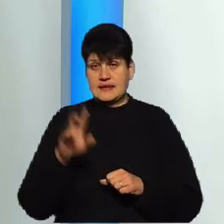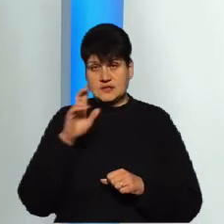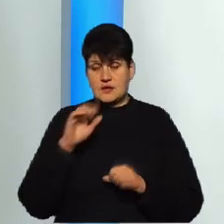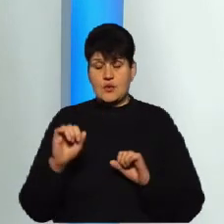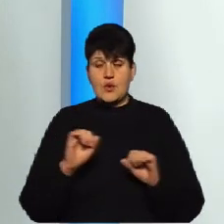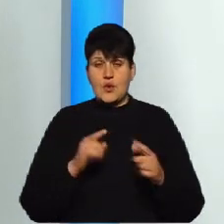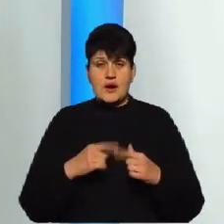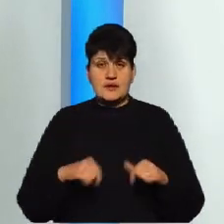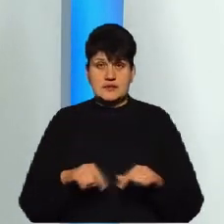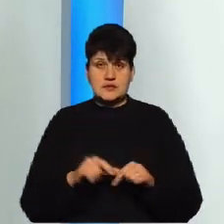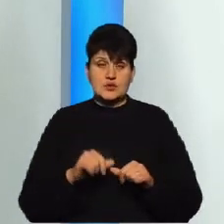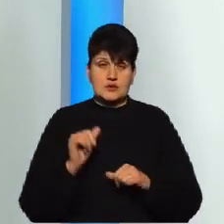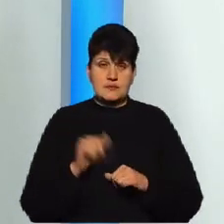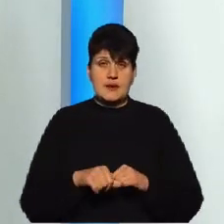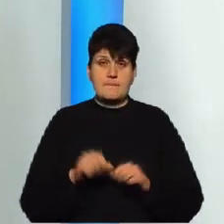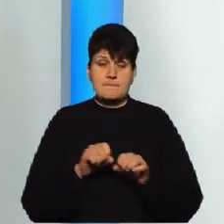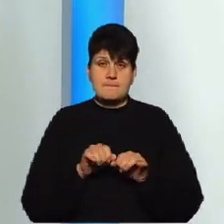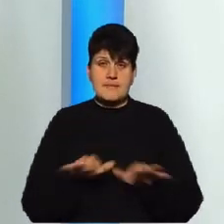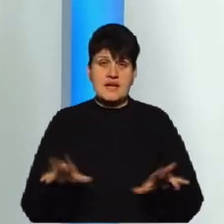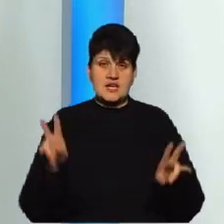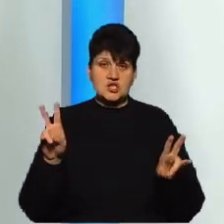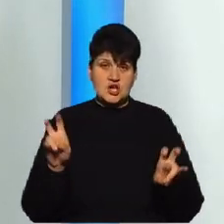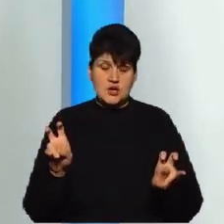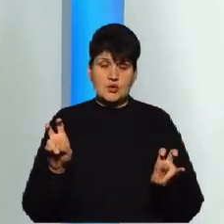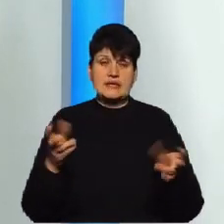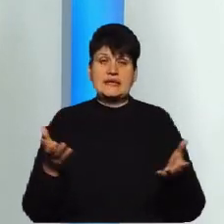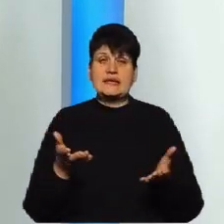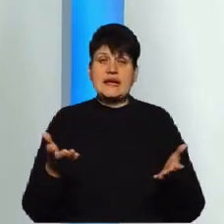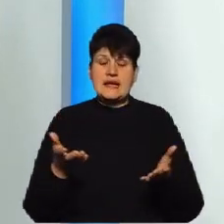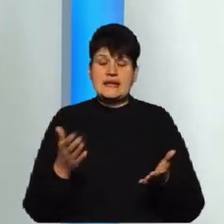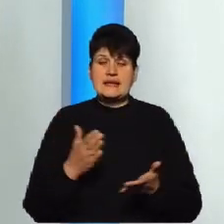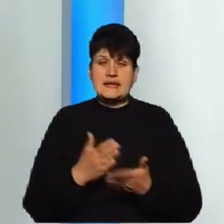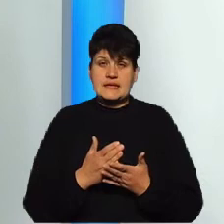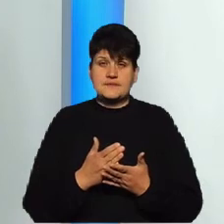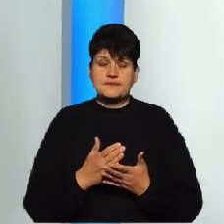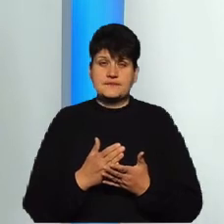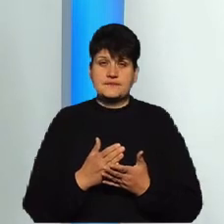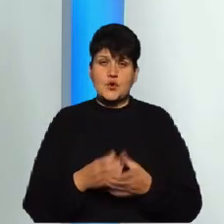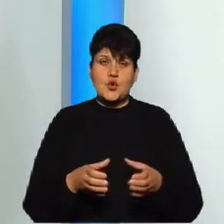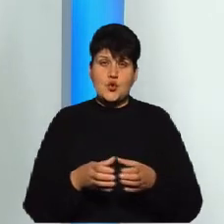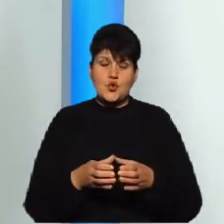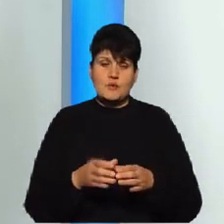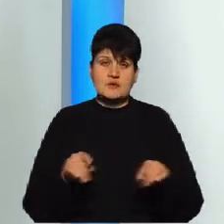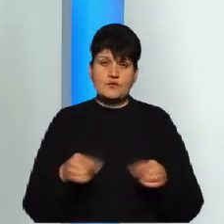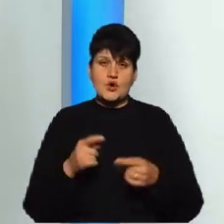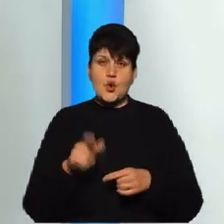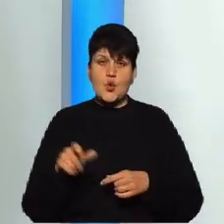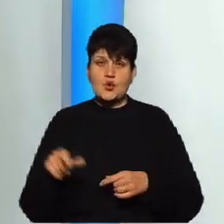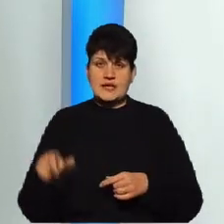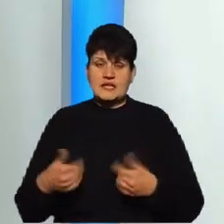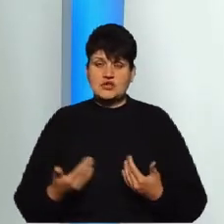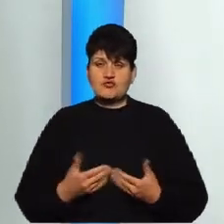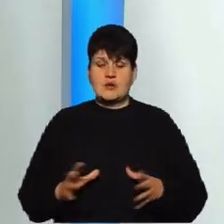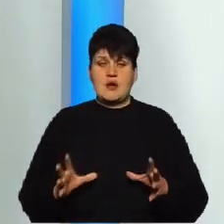і з мережею, де є ця група створена з людей, які живуть з ВІЛ.